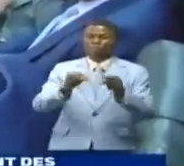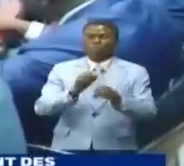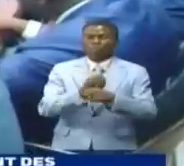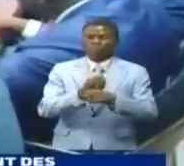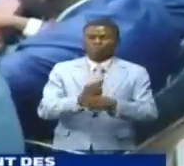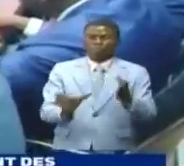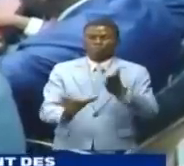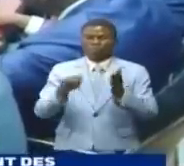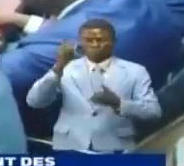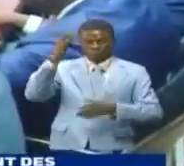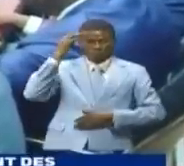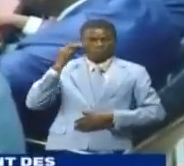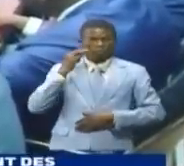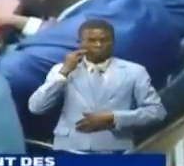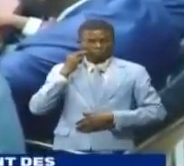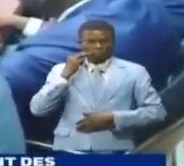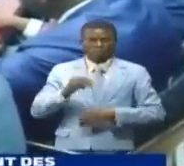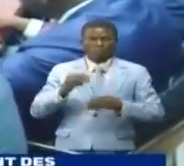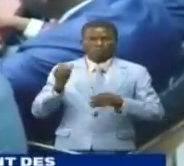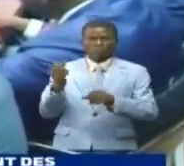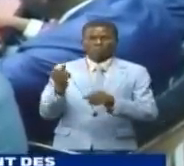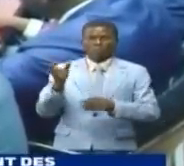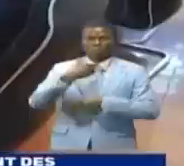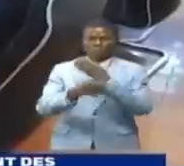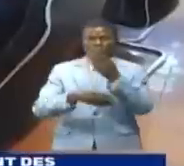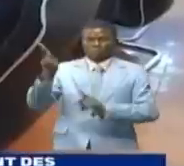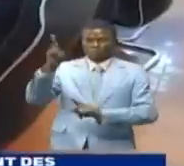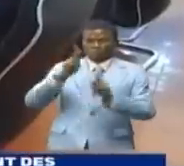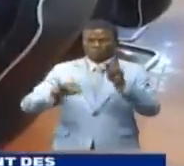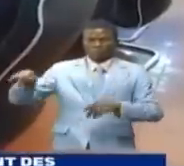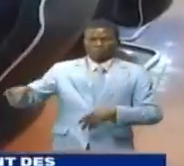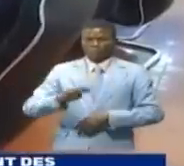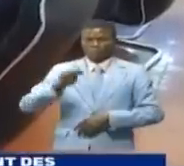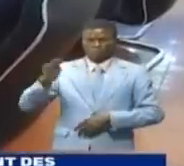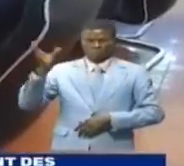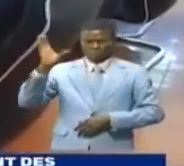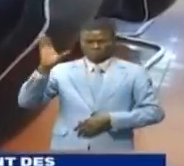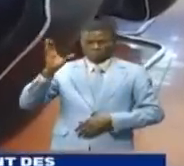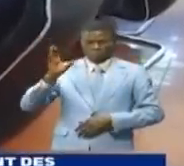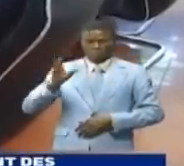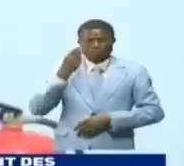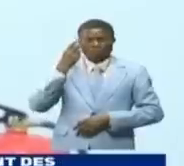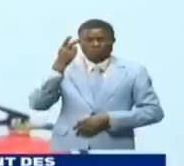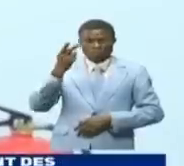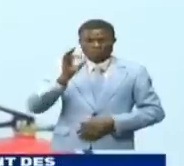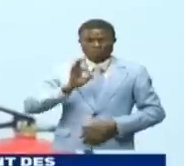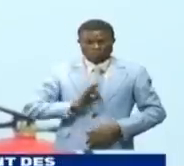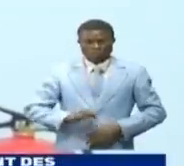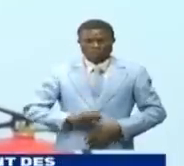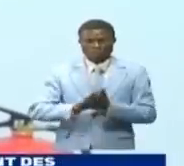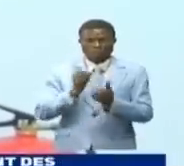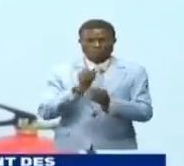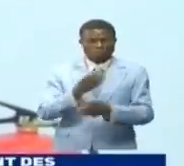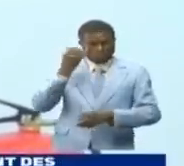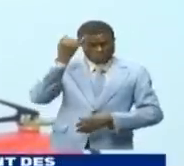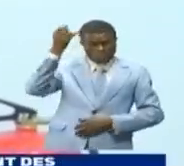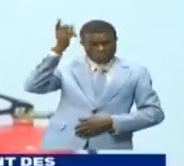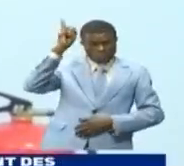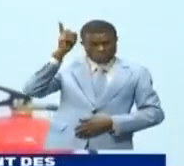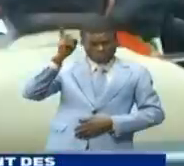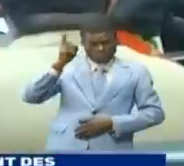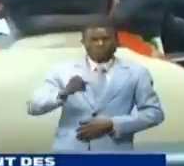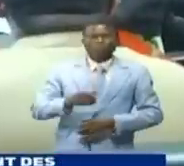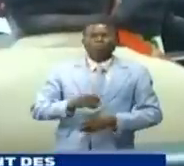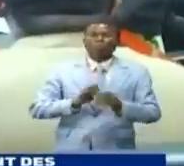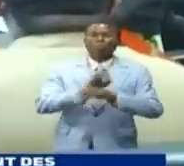le vice-premier ministre, ministre de la fonction publique, Jean-Pierre Liaou, pour matérialiser la vision du chef de l'État qui vise une mise à la